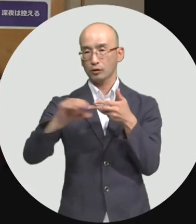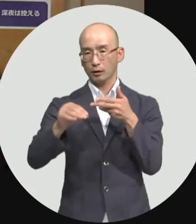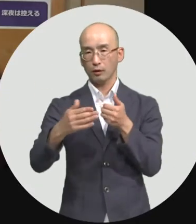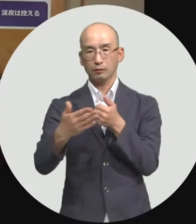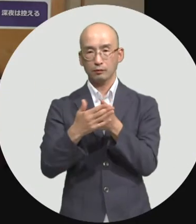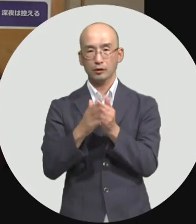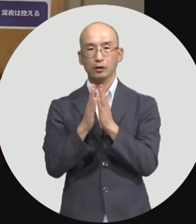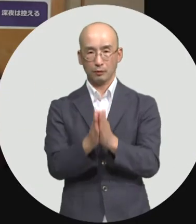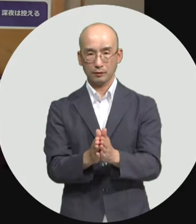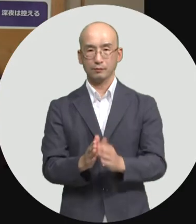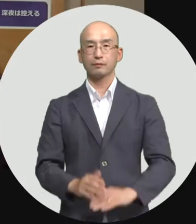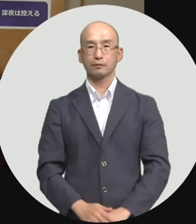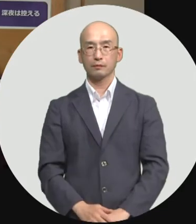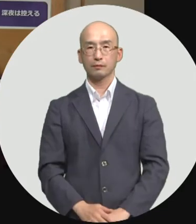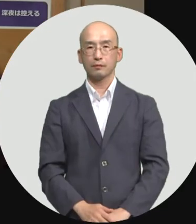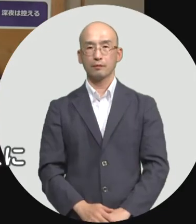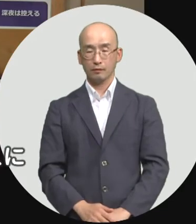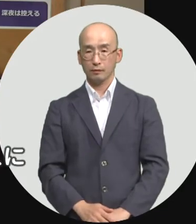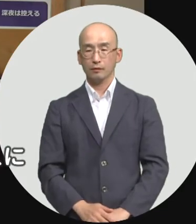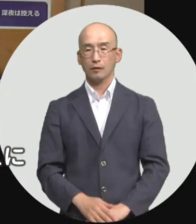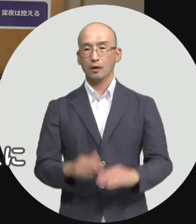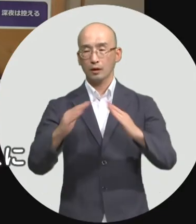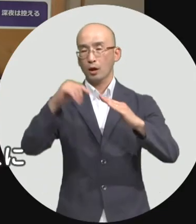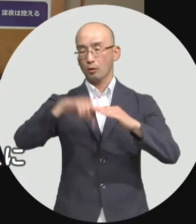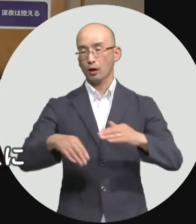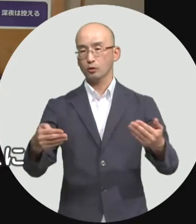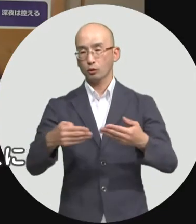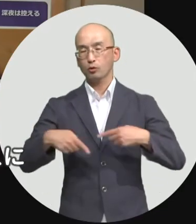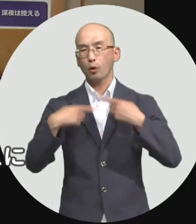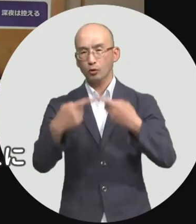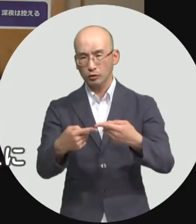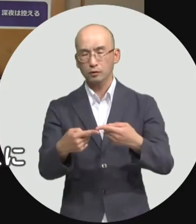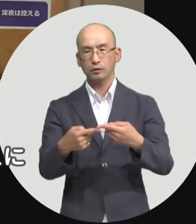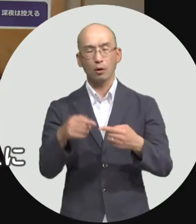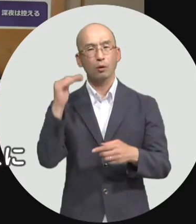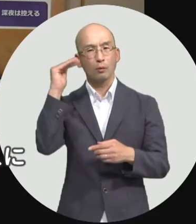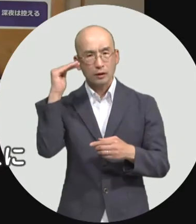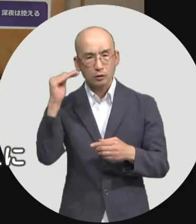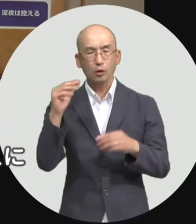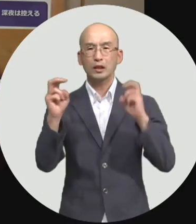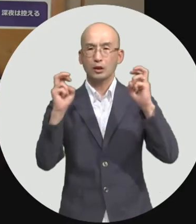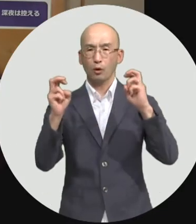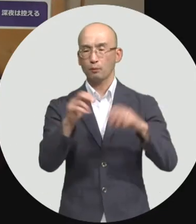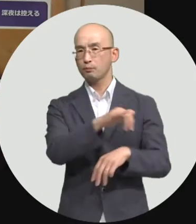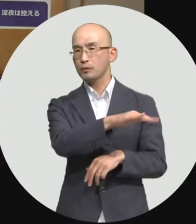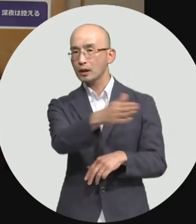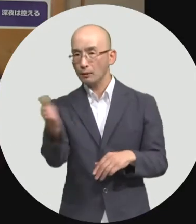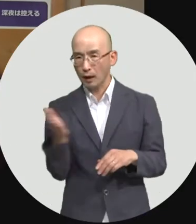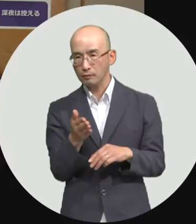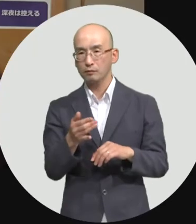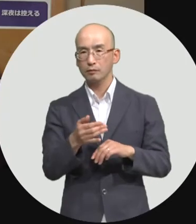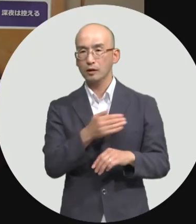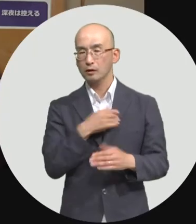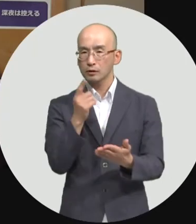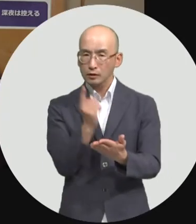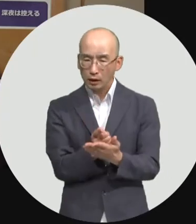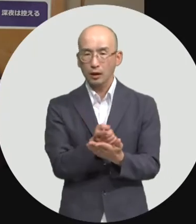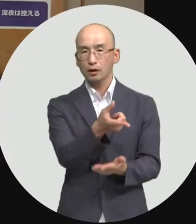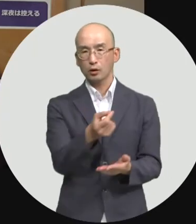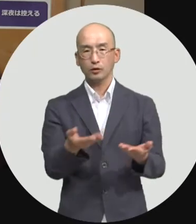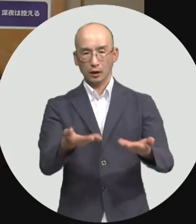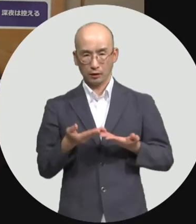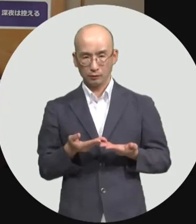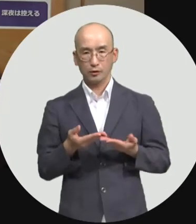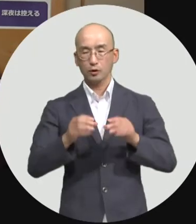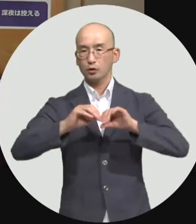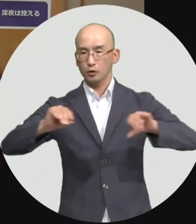います。いずれにしてもテレワークの導入にあたってお困りの企業の皆様になるべくご利用いただきますよう周知につき